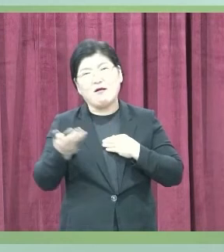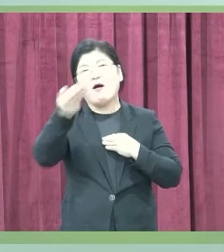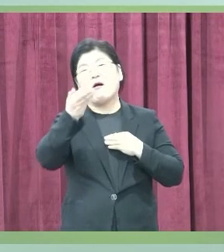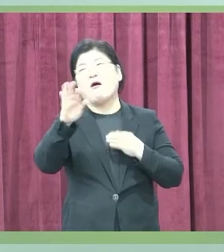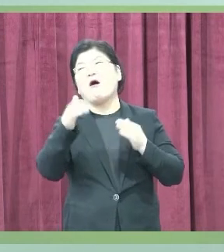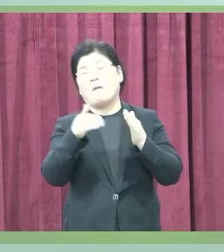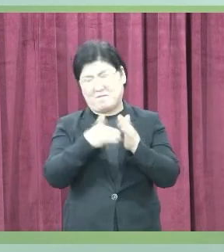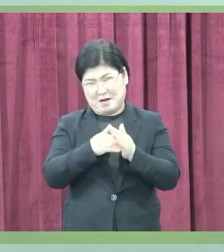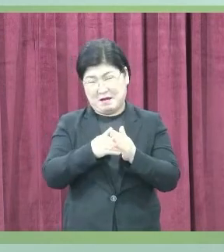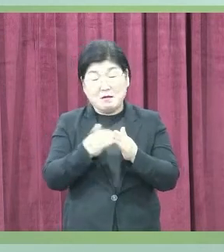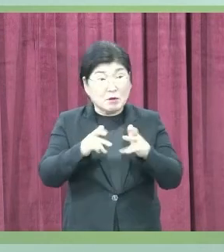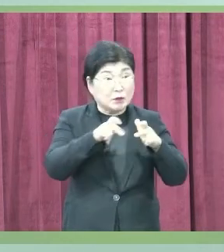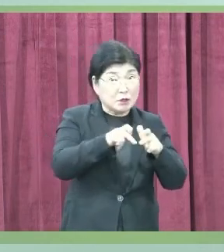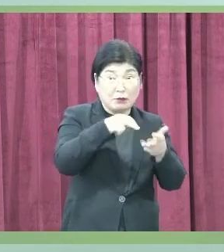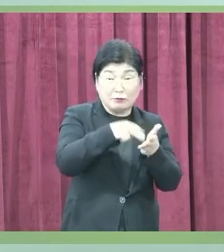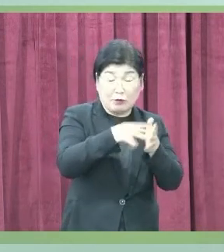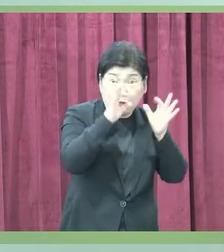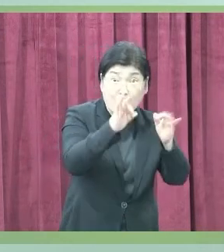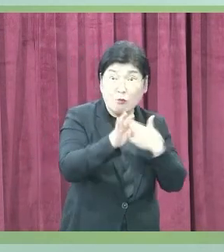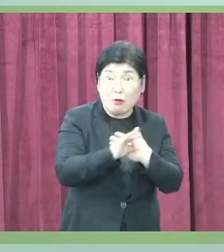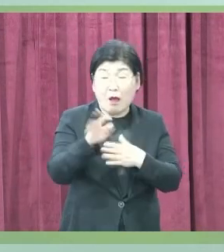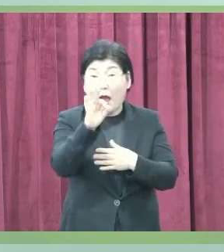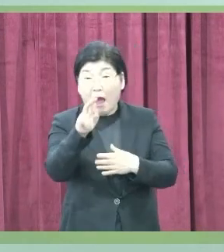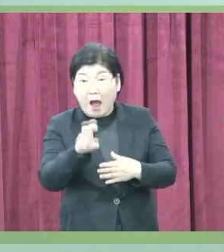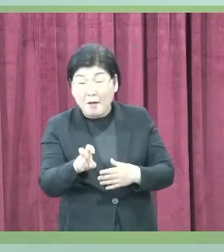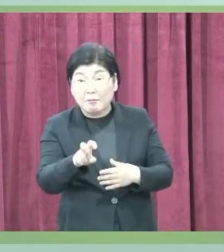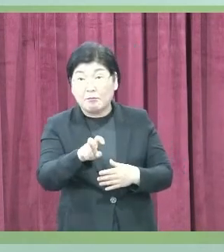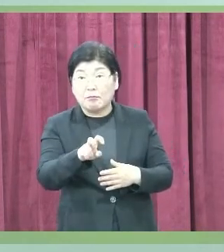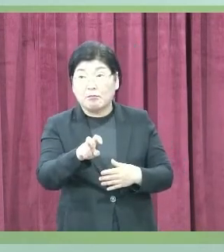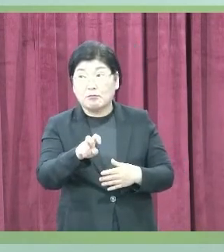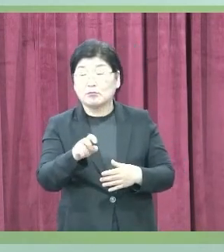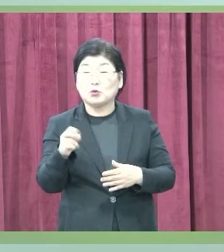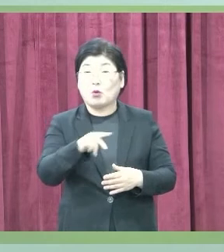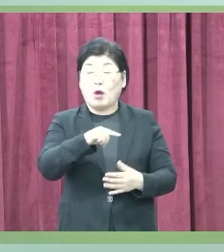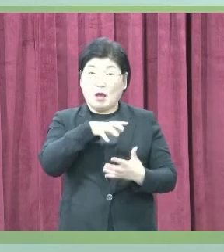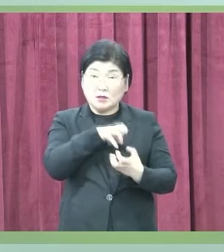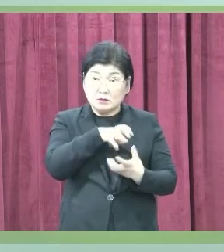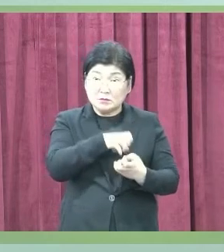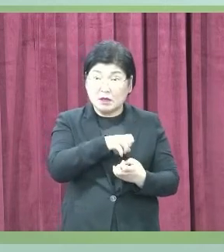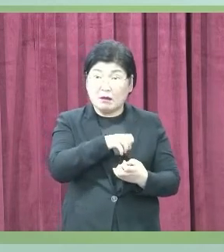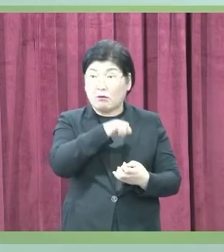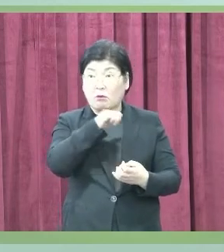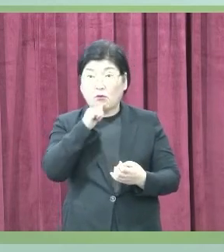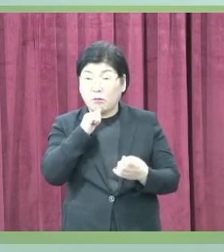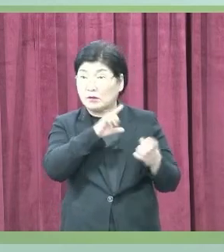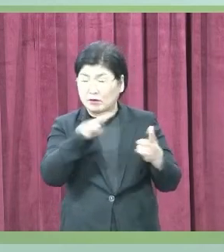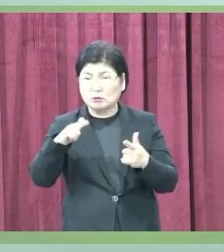그런데 장애인은 암, 심장질환, 뇌혈관이 똑같아요. 근데 장애인도 또 바뀌었어요. 뭐가